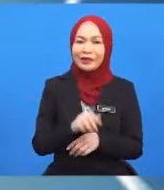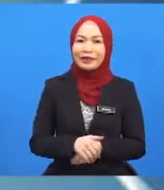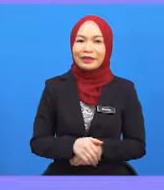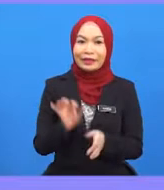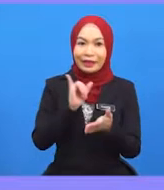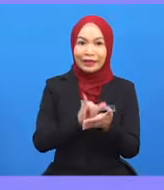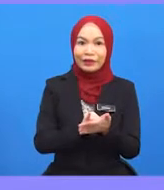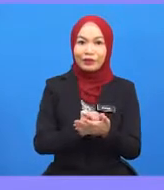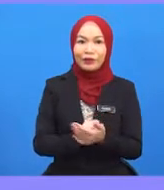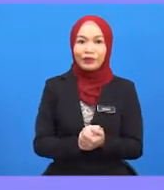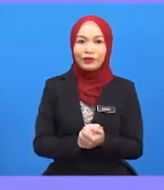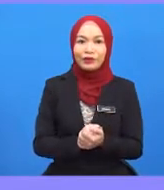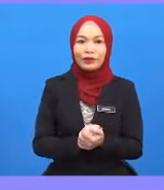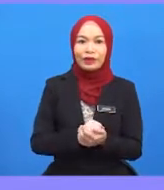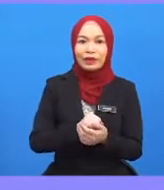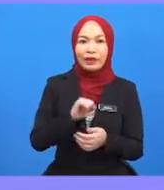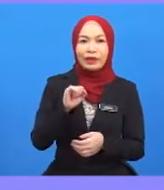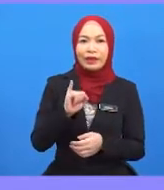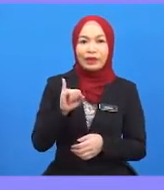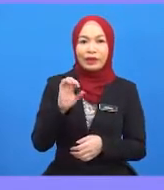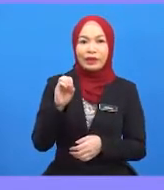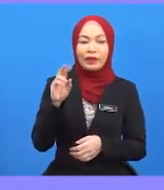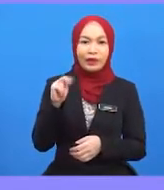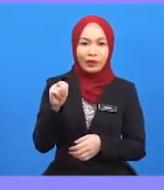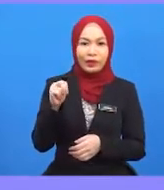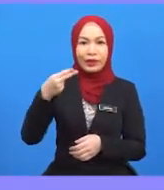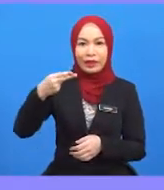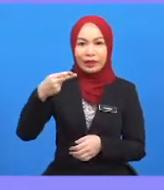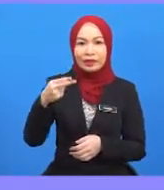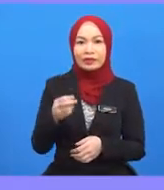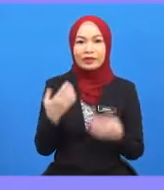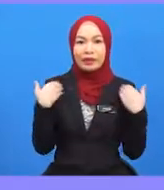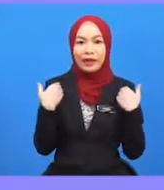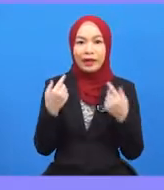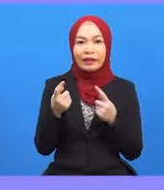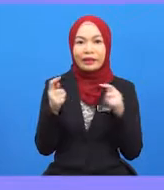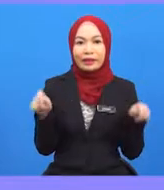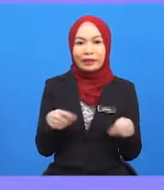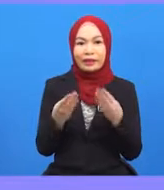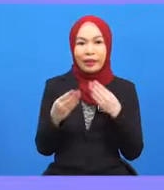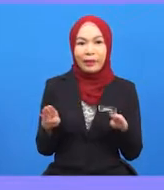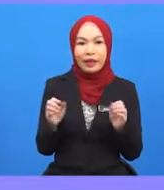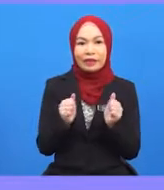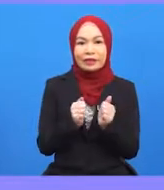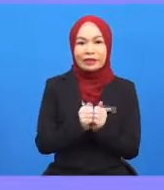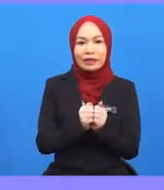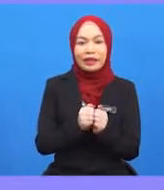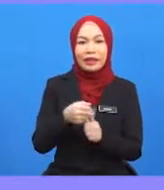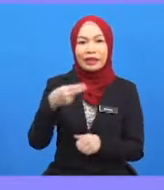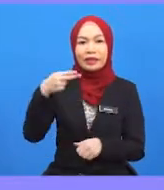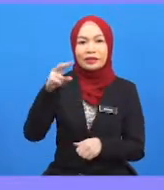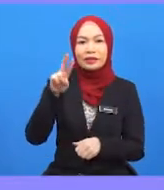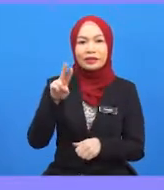Iaitu, ion hidrogen bertindak balas dengan ion hidroksida menghasilkan